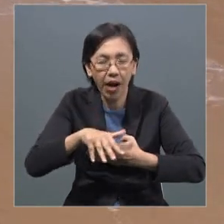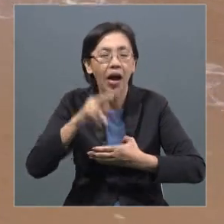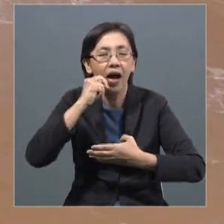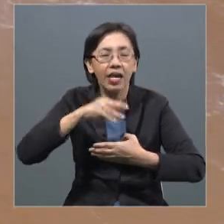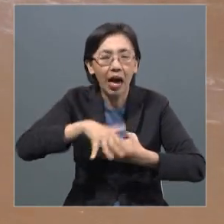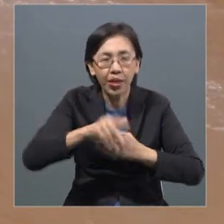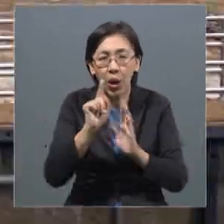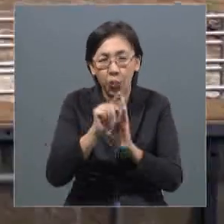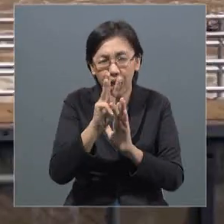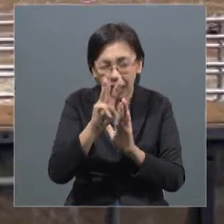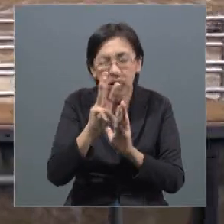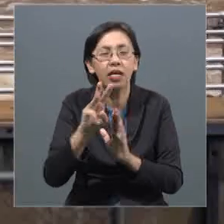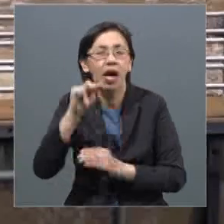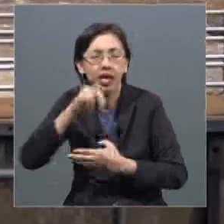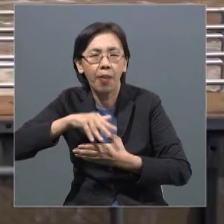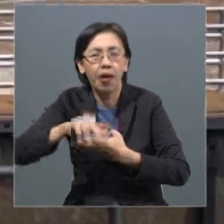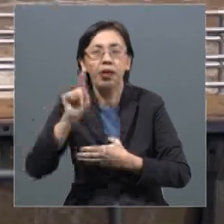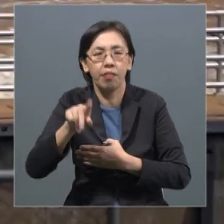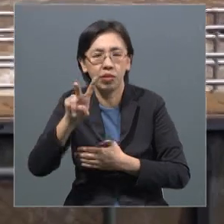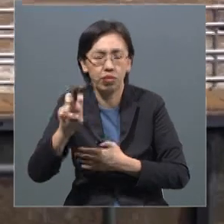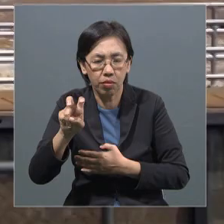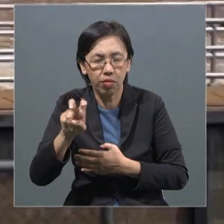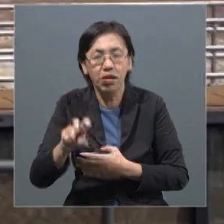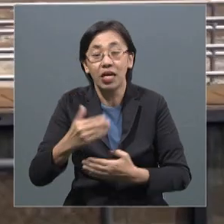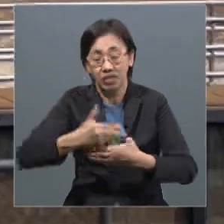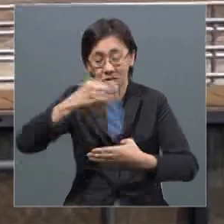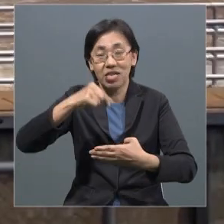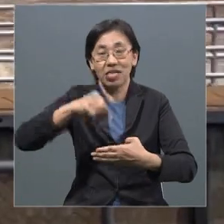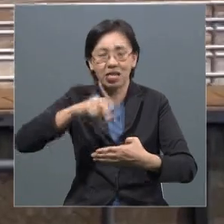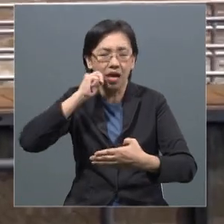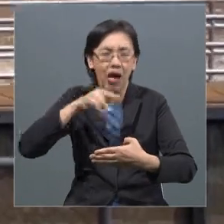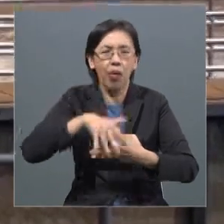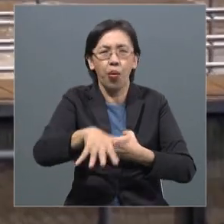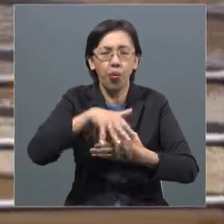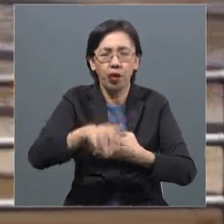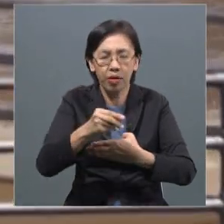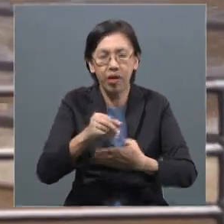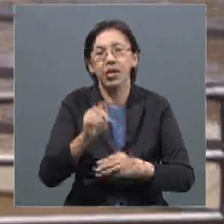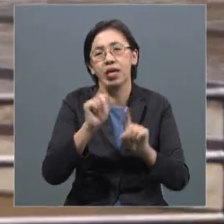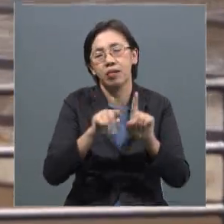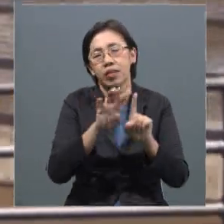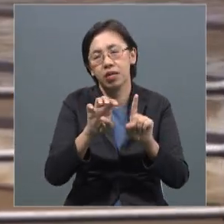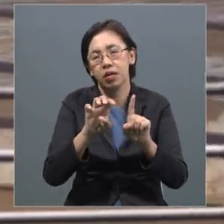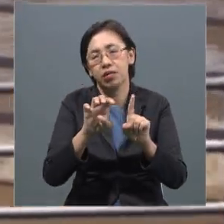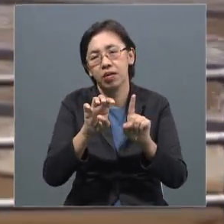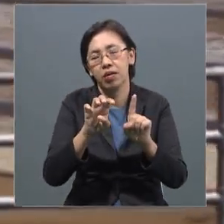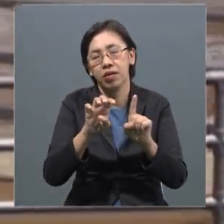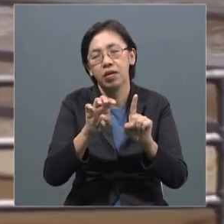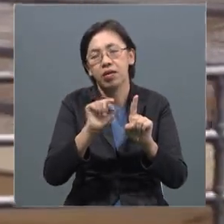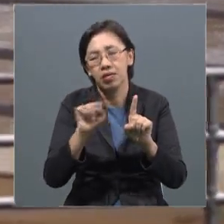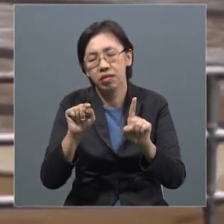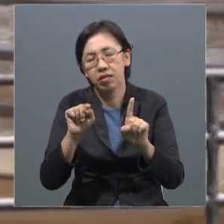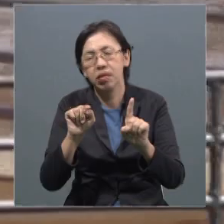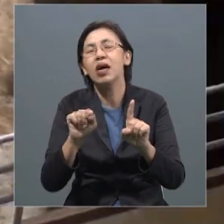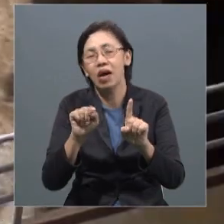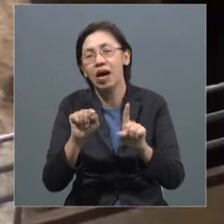วินาทีซึ่งจะส่งผลให้ปริมาณน้ำที่เหนือเขื่อนเจ้าพระยามีปริมาณระหว่าง 1,400ลูกบาทเมตต่อวินาที